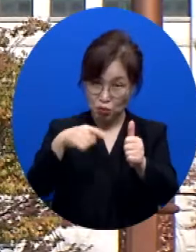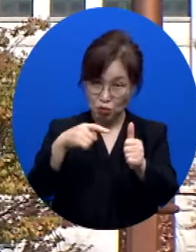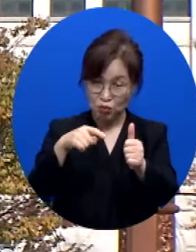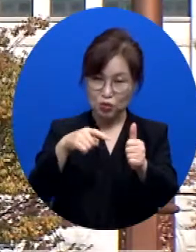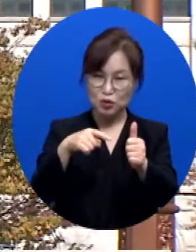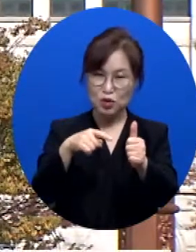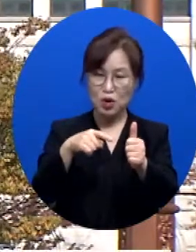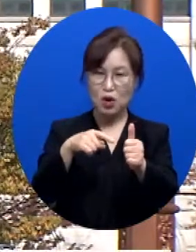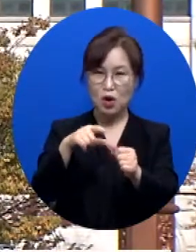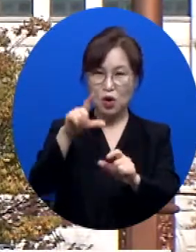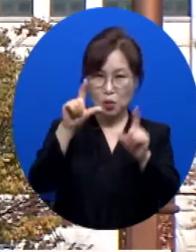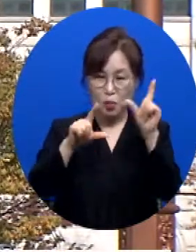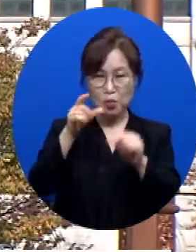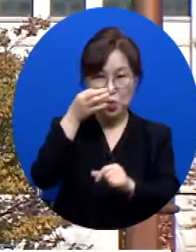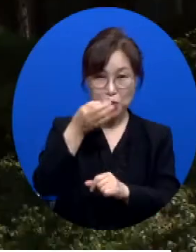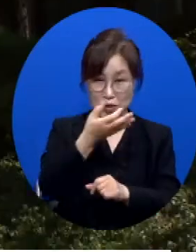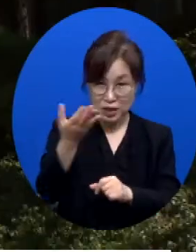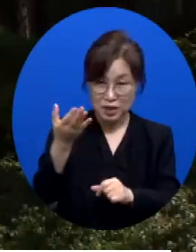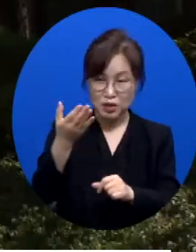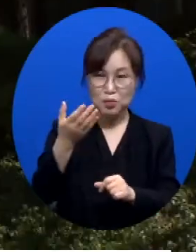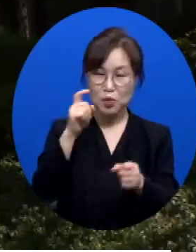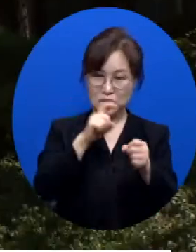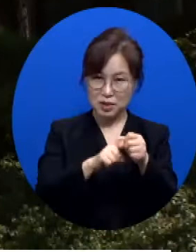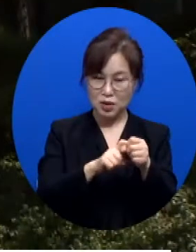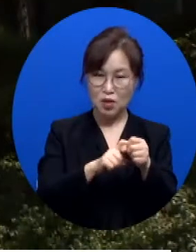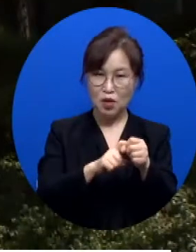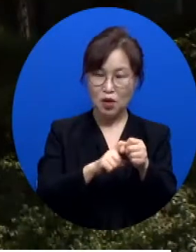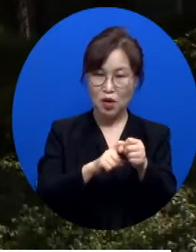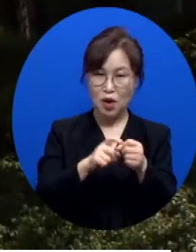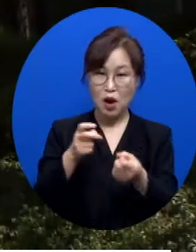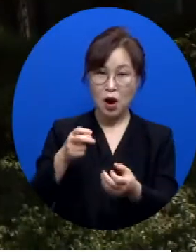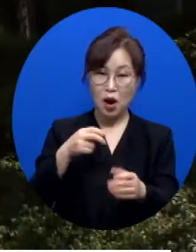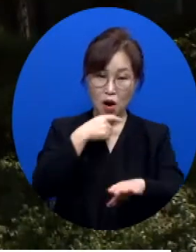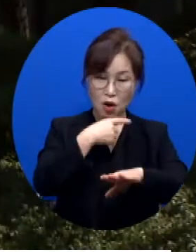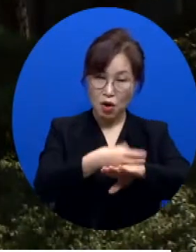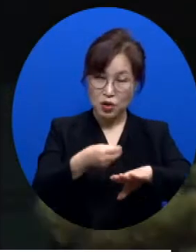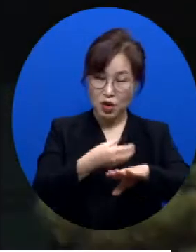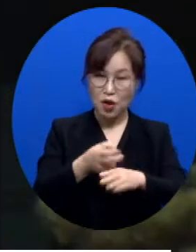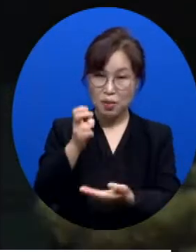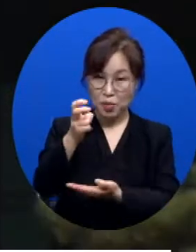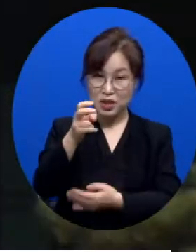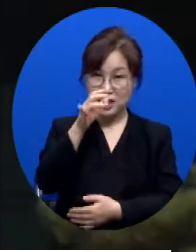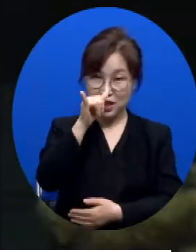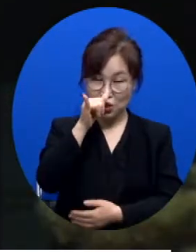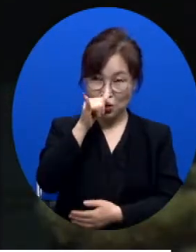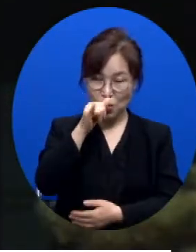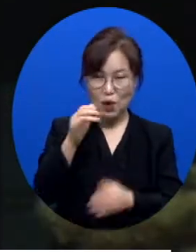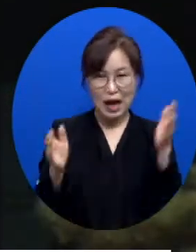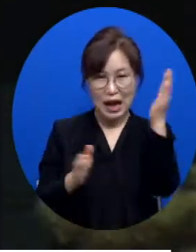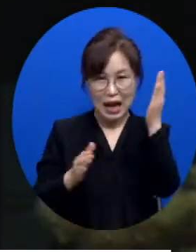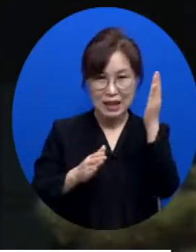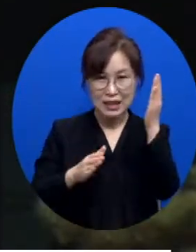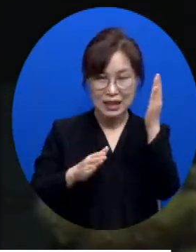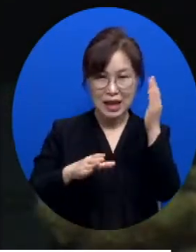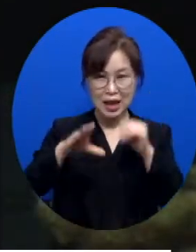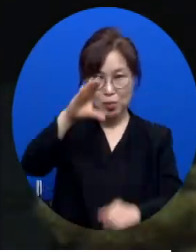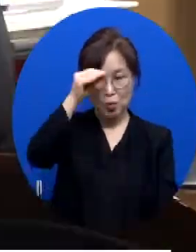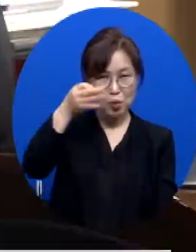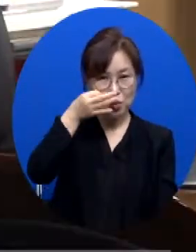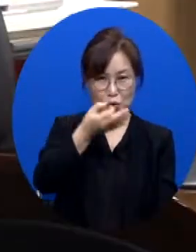실시된 헌혈봉사 캠페인 때문에 캠퍼스에 헌혈 차량이 들어와 있었고 학생들에게 모범이 되고자 헌혈을 하게 된